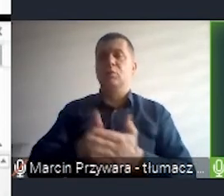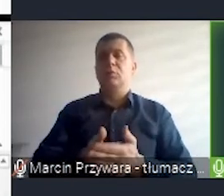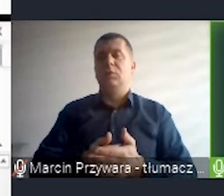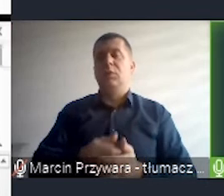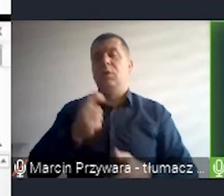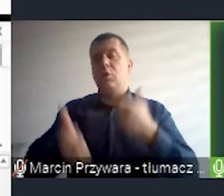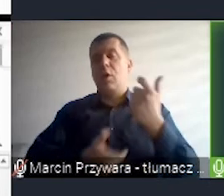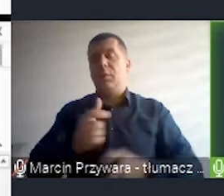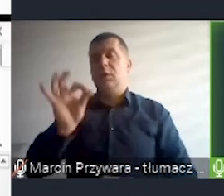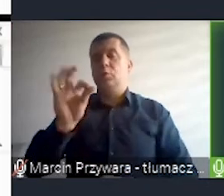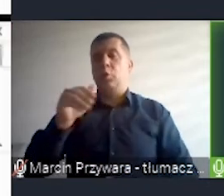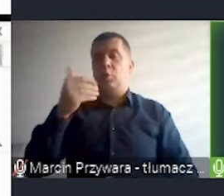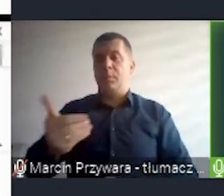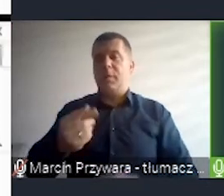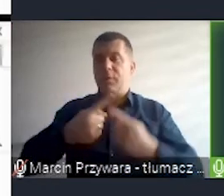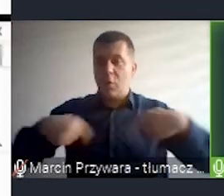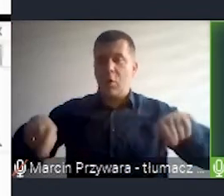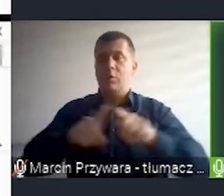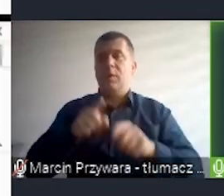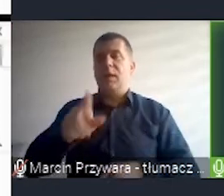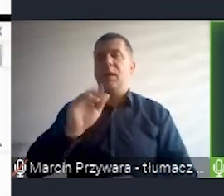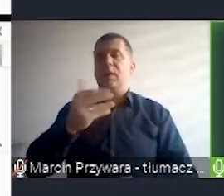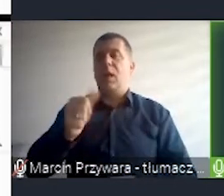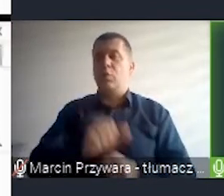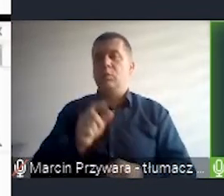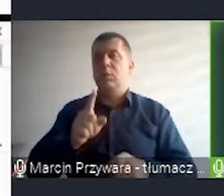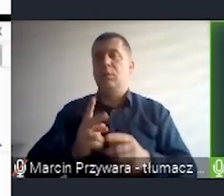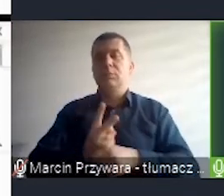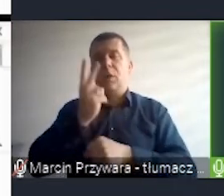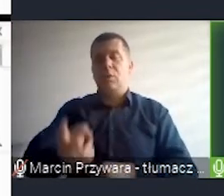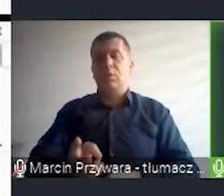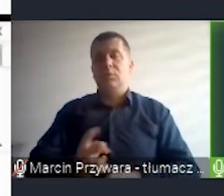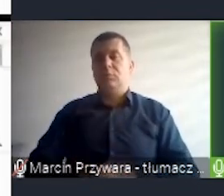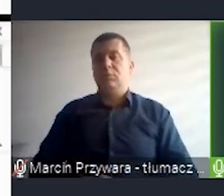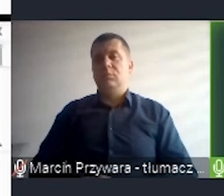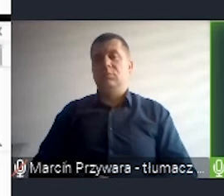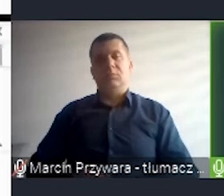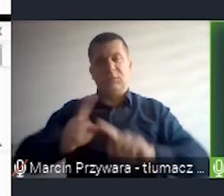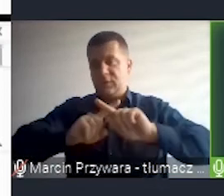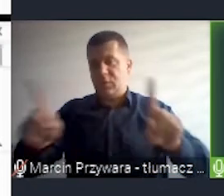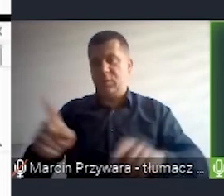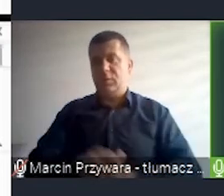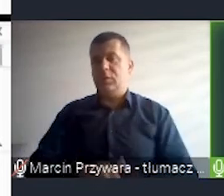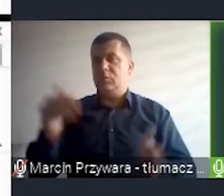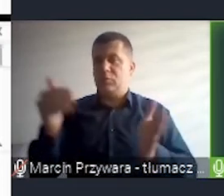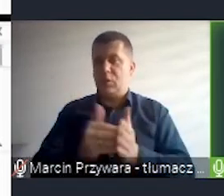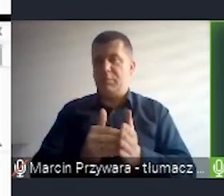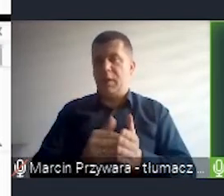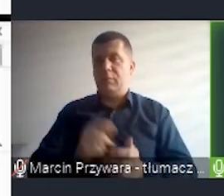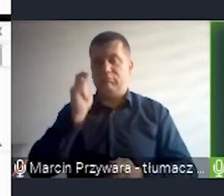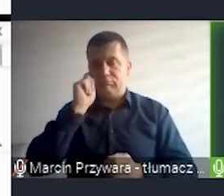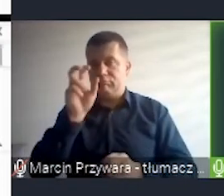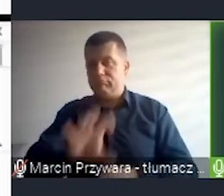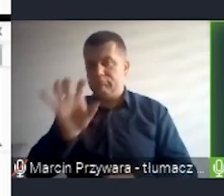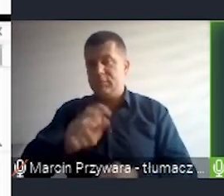studium wykonalności i w tych kategoriach również wydatków poprzekraczać nie wolno. Trzeba